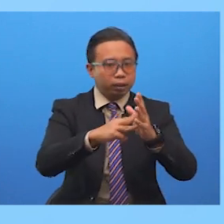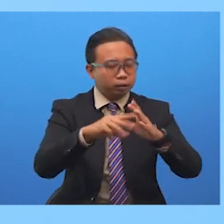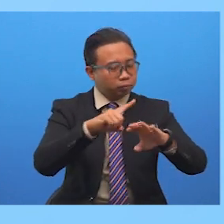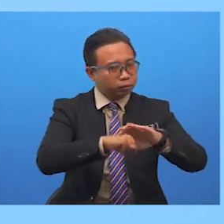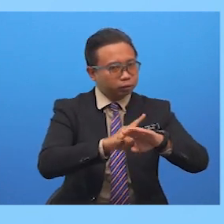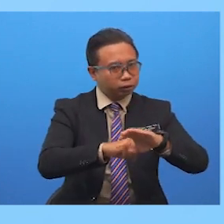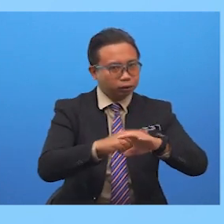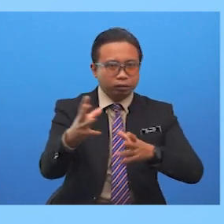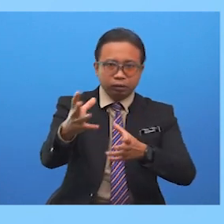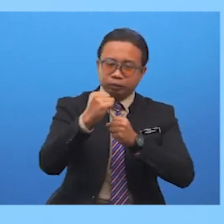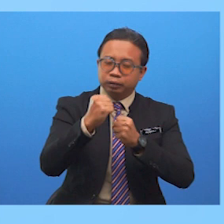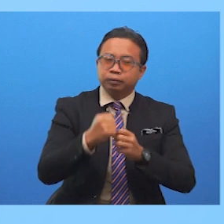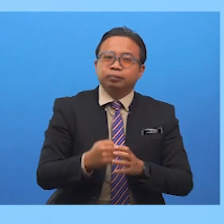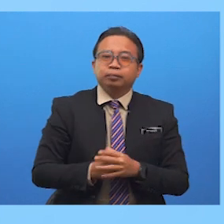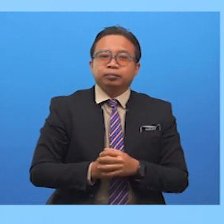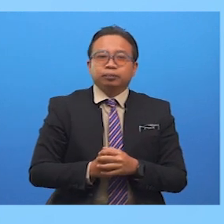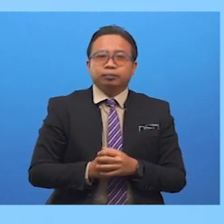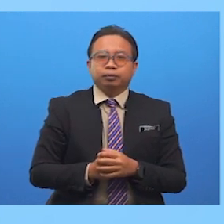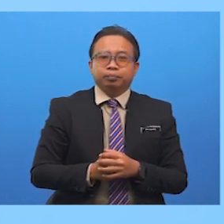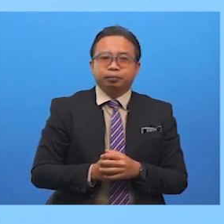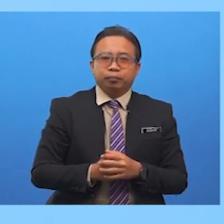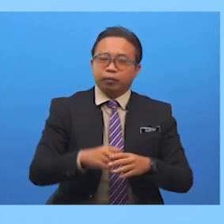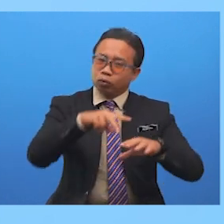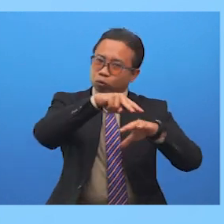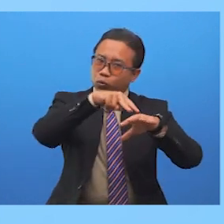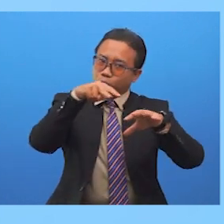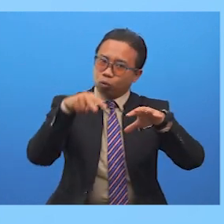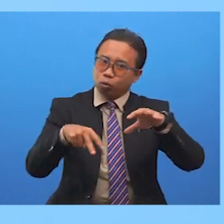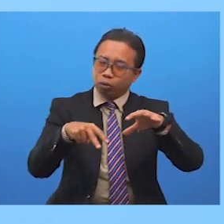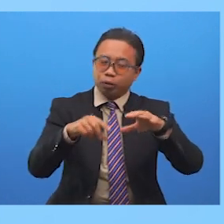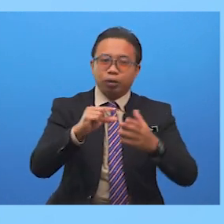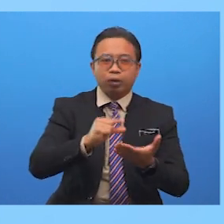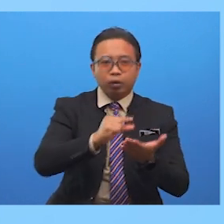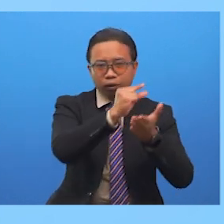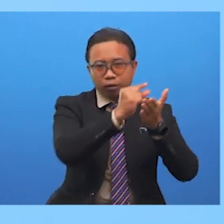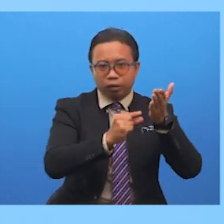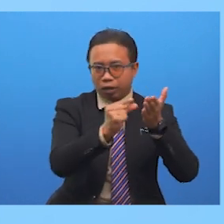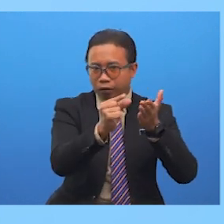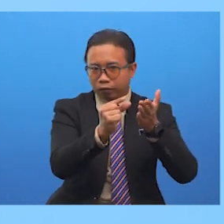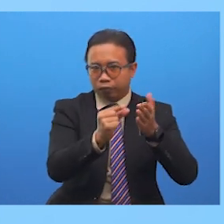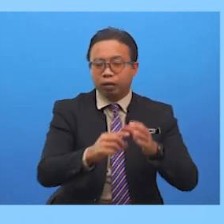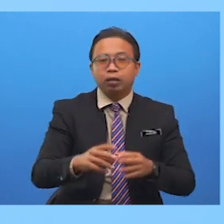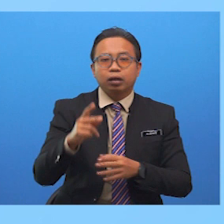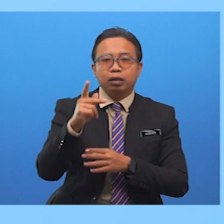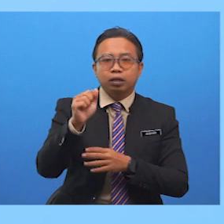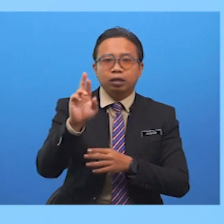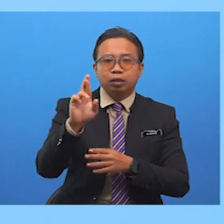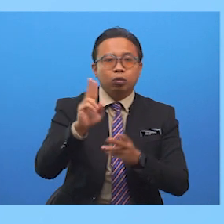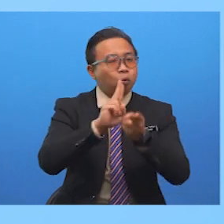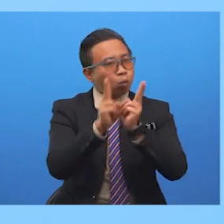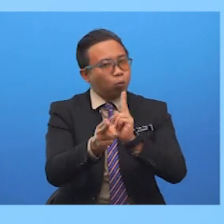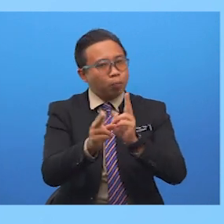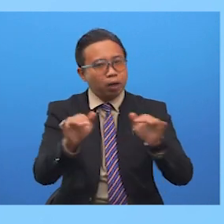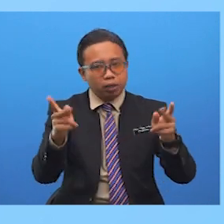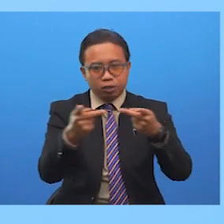masa Eyang diambil kecernaan graph mewakili kadar perubahan jarak terhadap masa